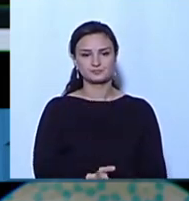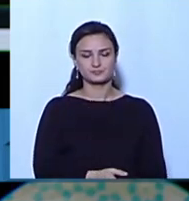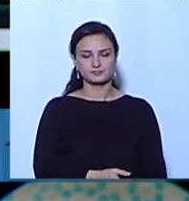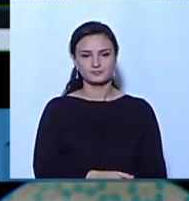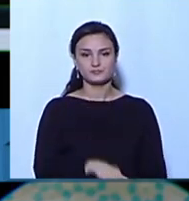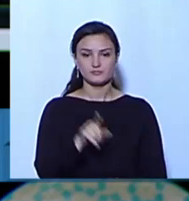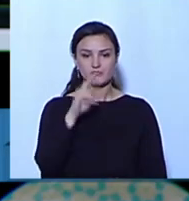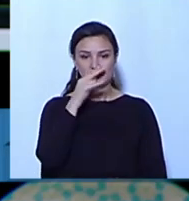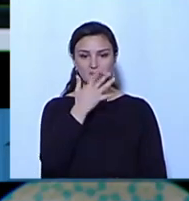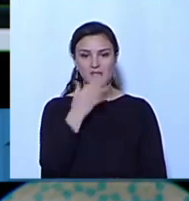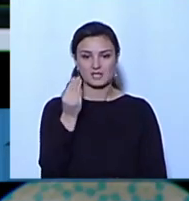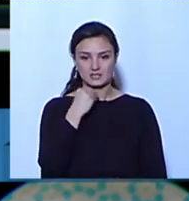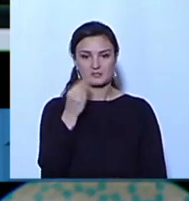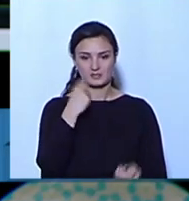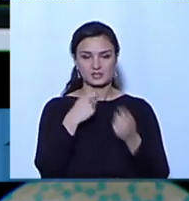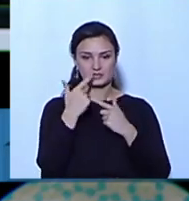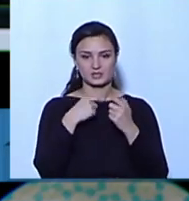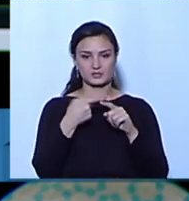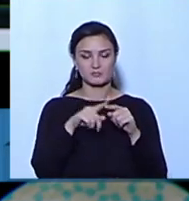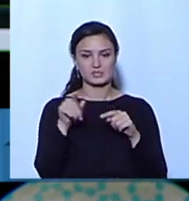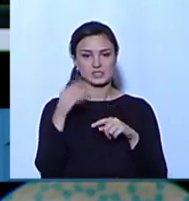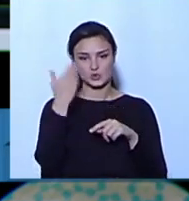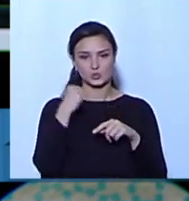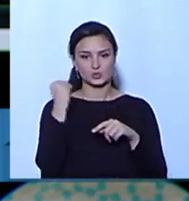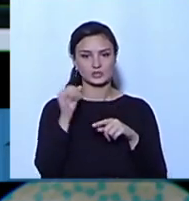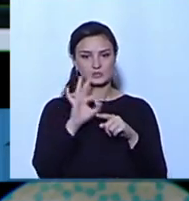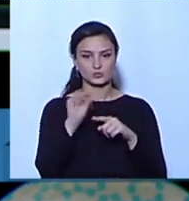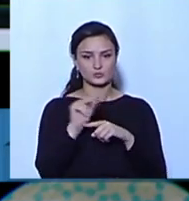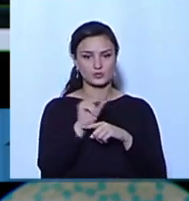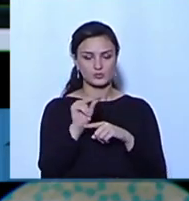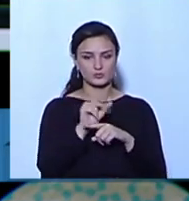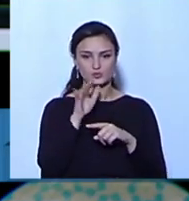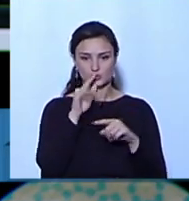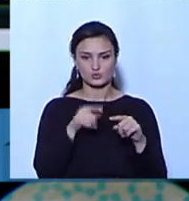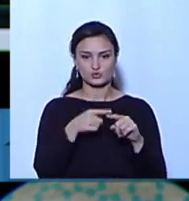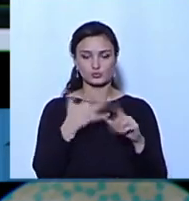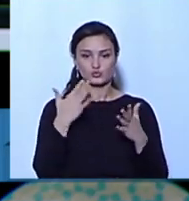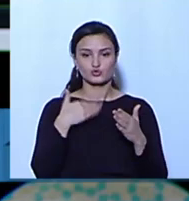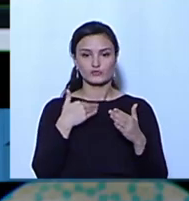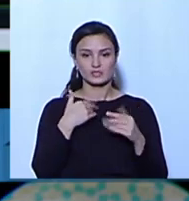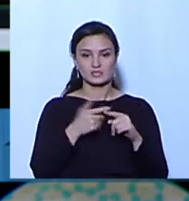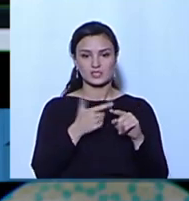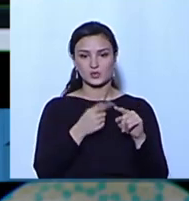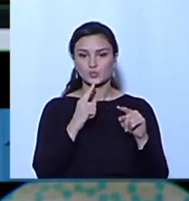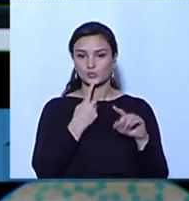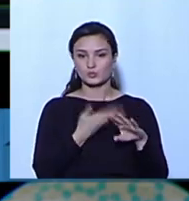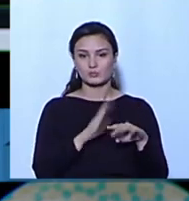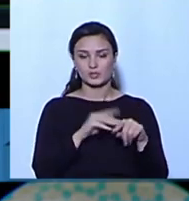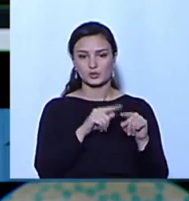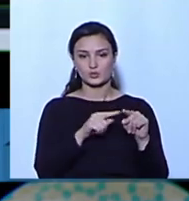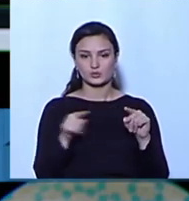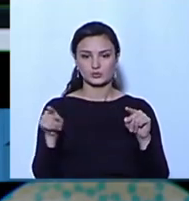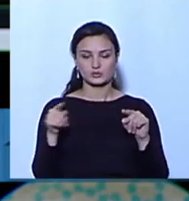ის პრეპარატები, რომლებიც ზოგადად გამოიყენება ინსულტის კურნალობისთვის და თუ ჩვენ ასე ვთქვათ, წავე პერიოდია,